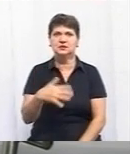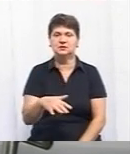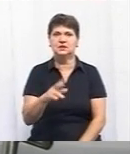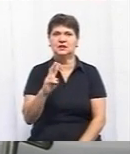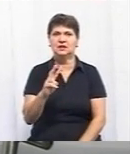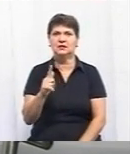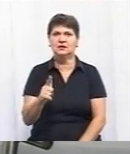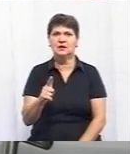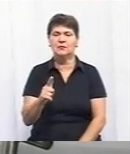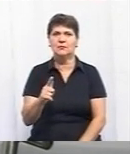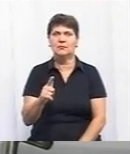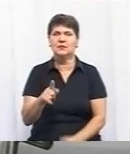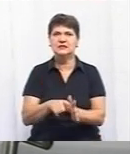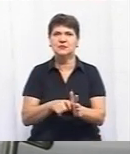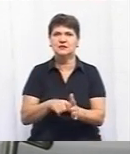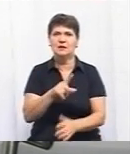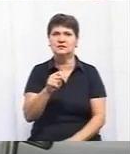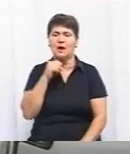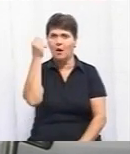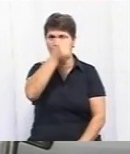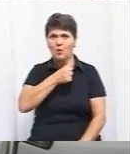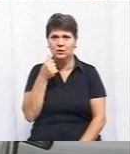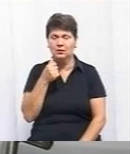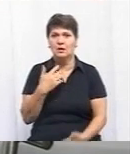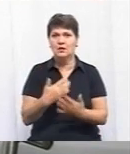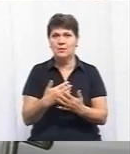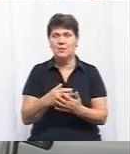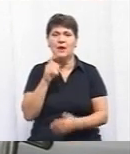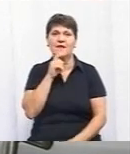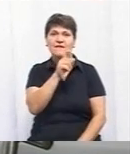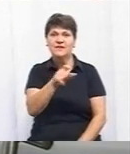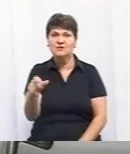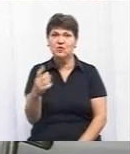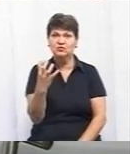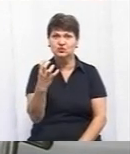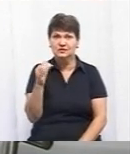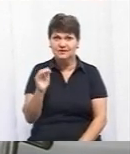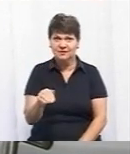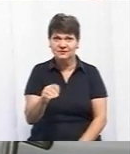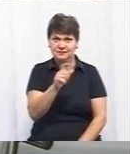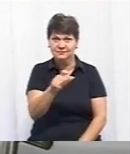рік. Якщо вважати, що вінничан, наприклад, 400 тисяч, то